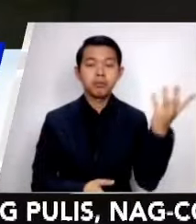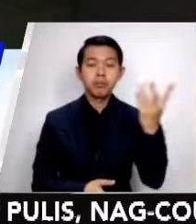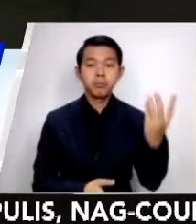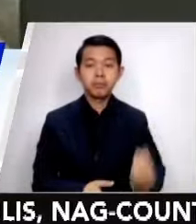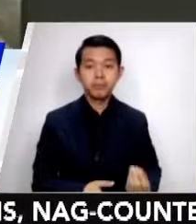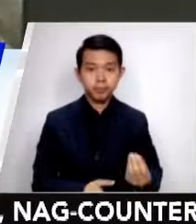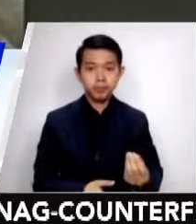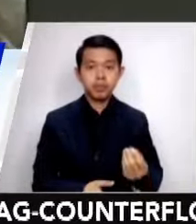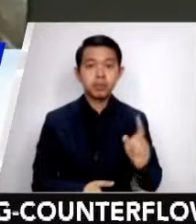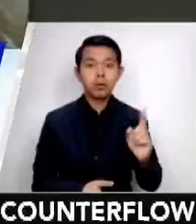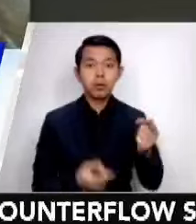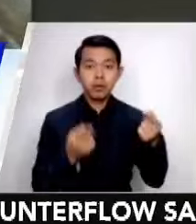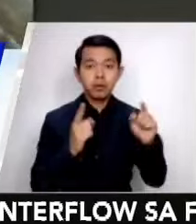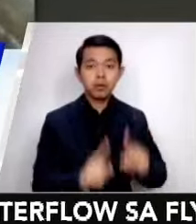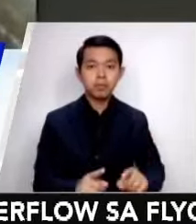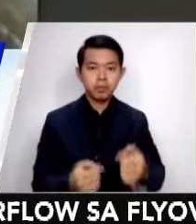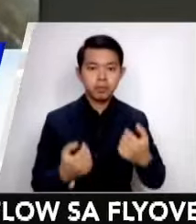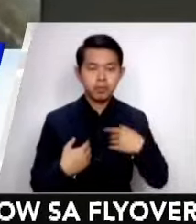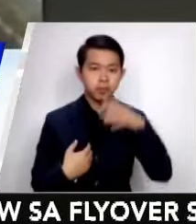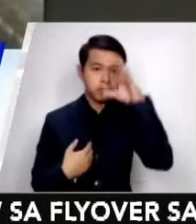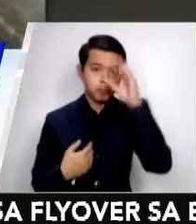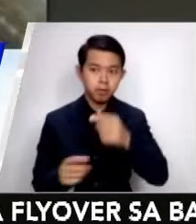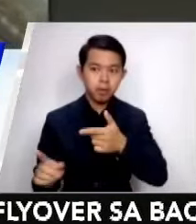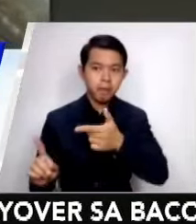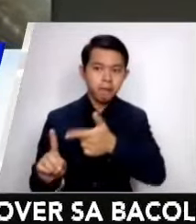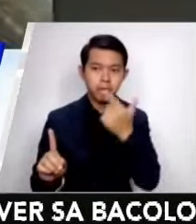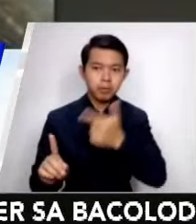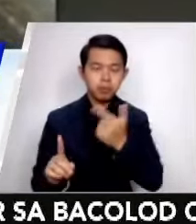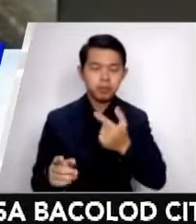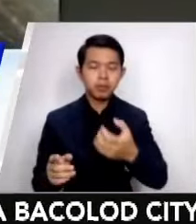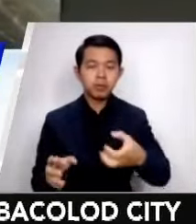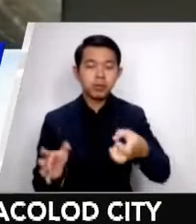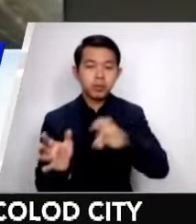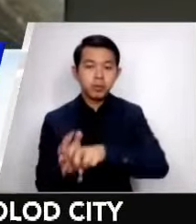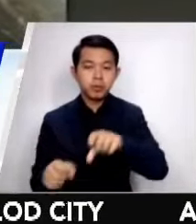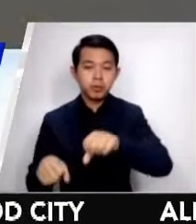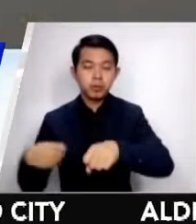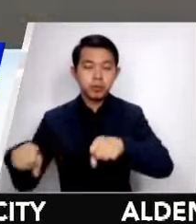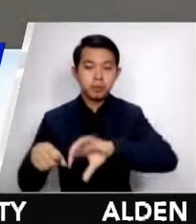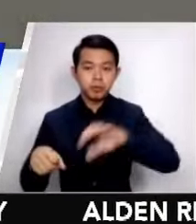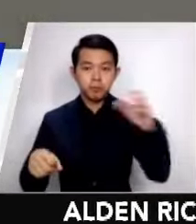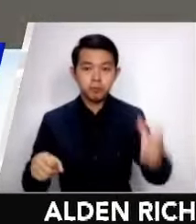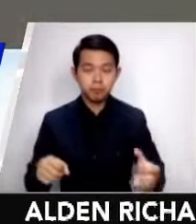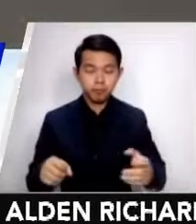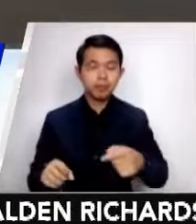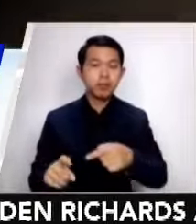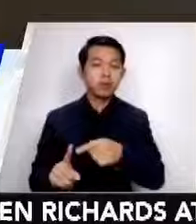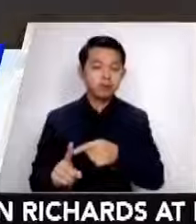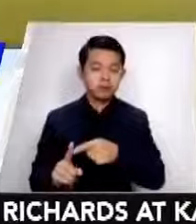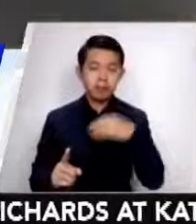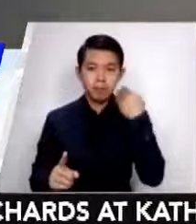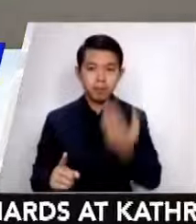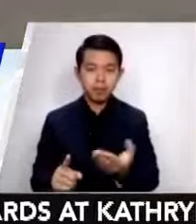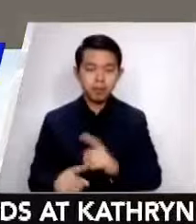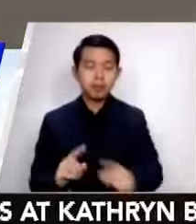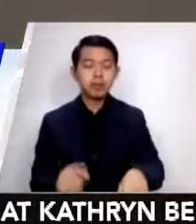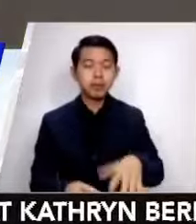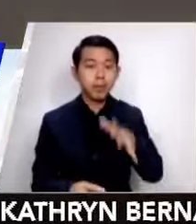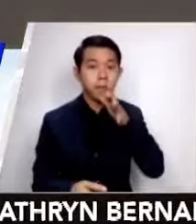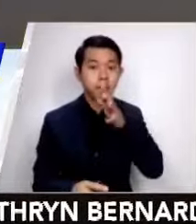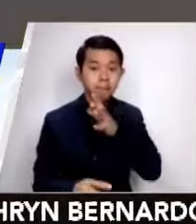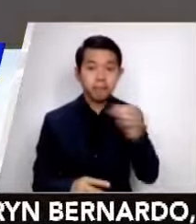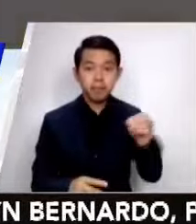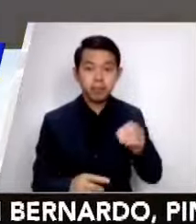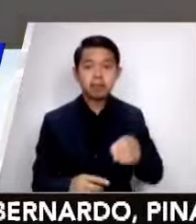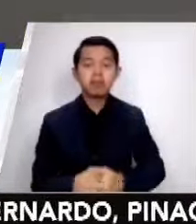ng tricycle. Dead on the spot ang biktima. Nakatakbo palayo ang kanyang ina at tricycle driver. Batay sa